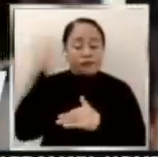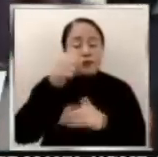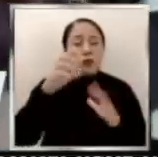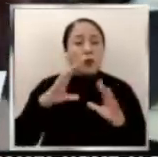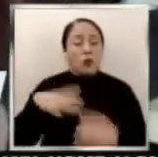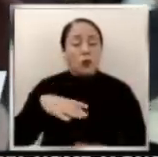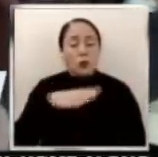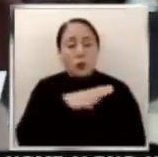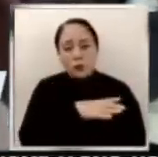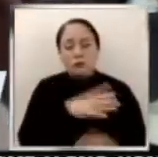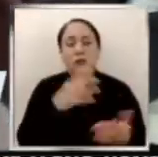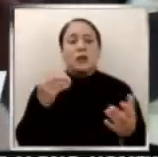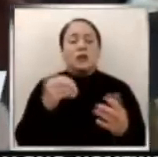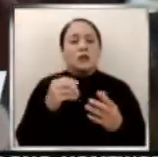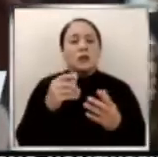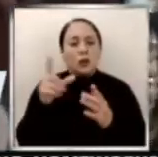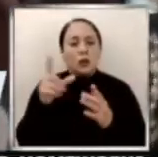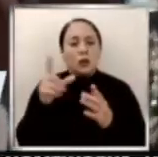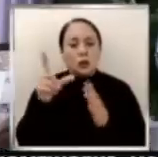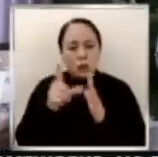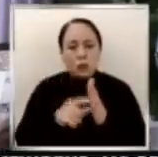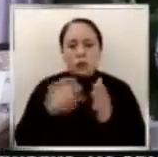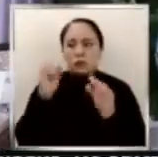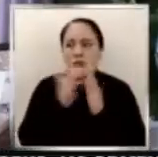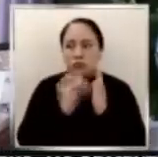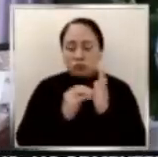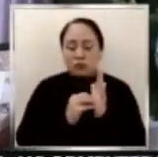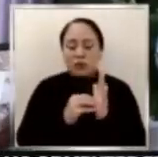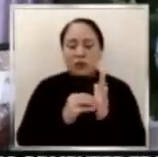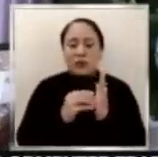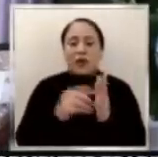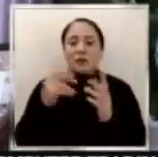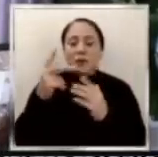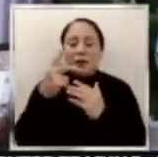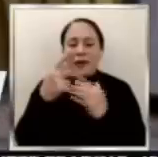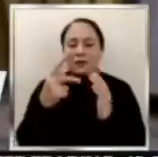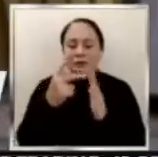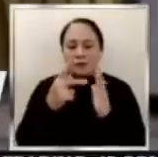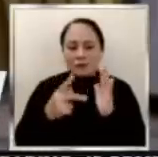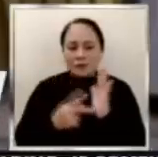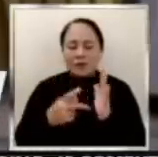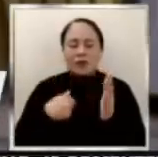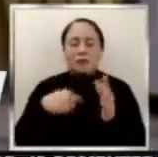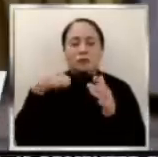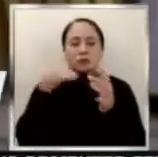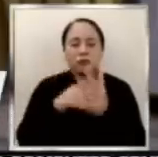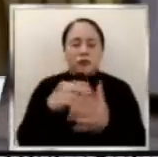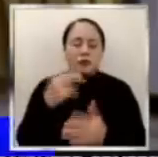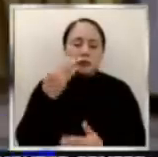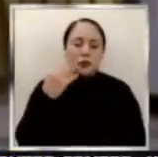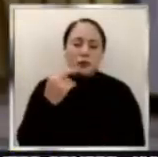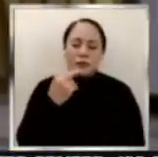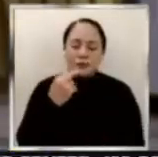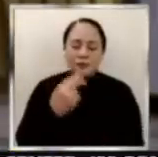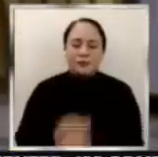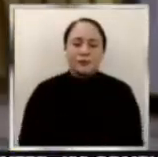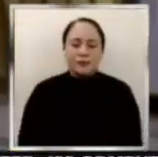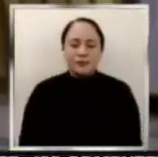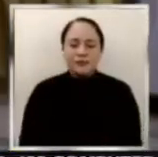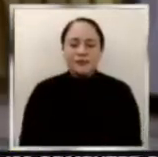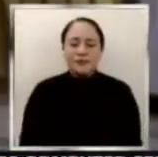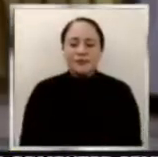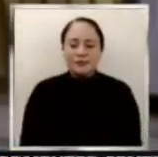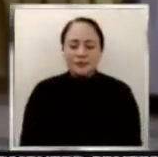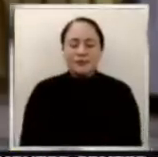ng batas na babalangkas ng mga pulisiya upang labanan ng malnutrisyon. Para sa GMA Integrated News, Ian Cruz